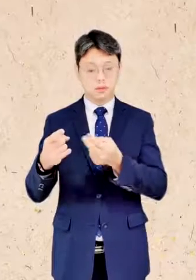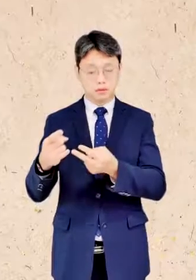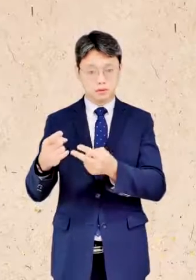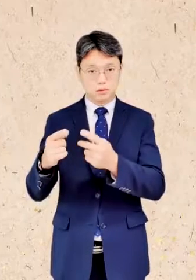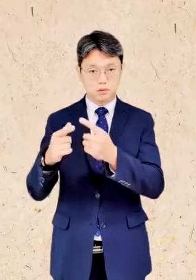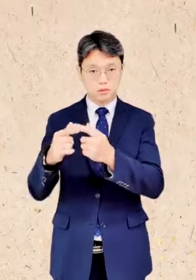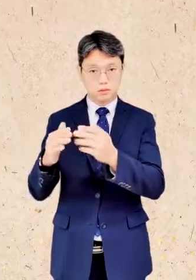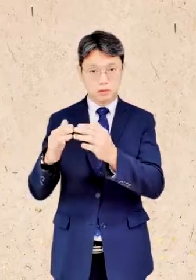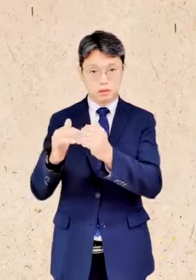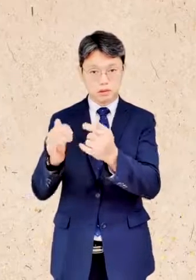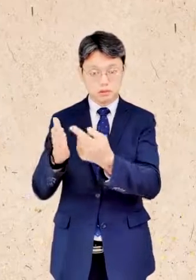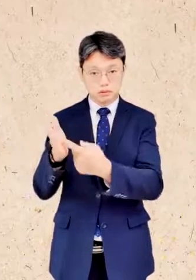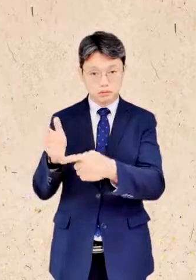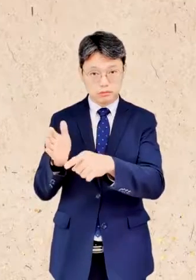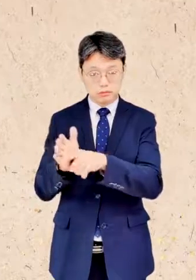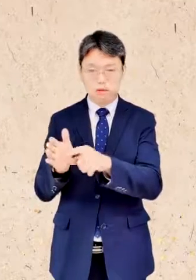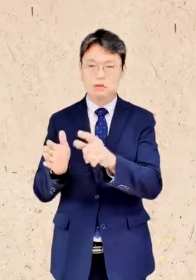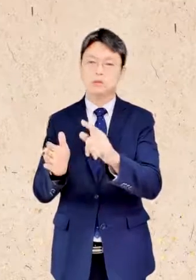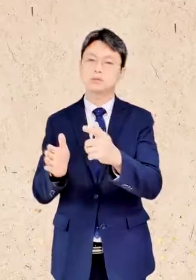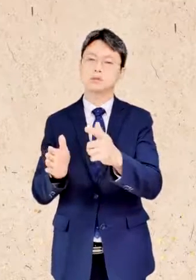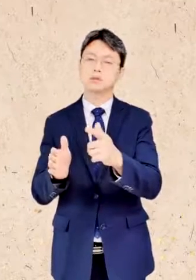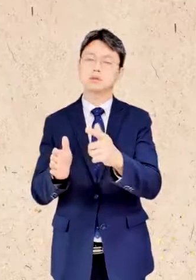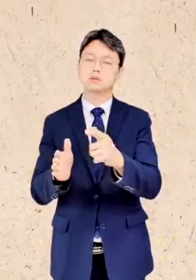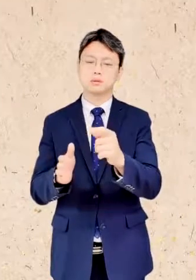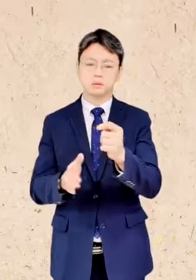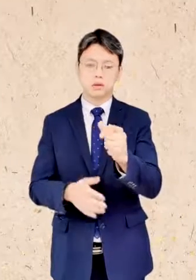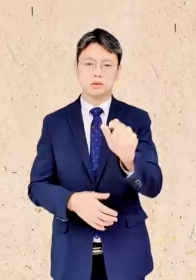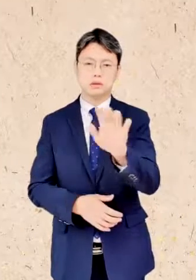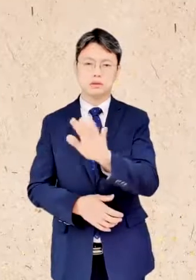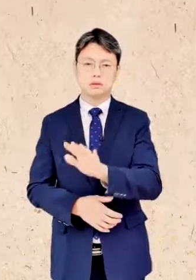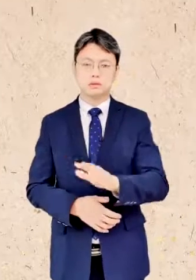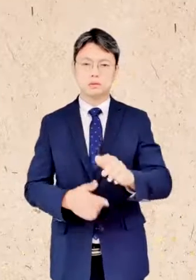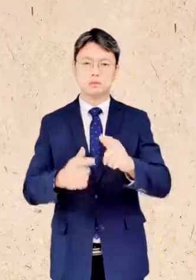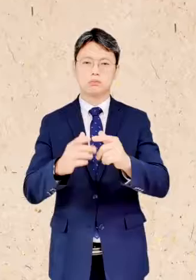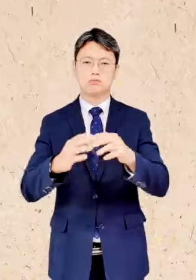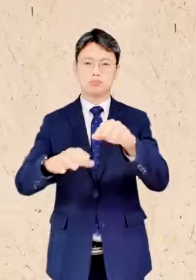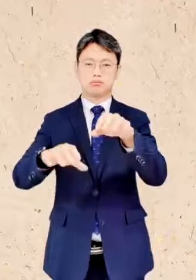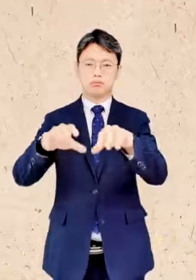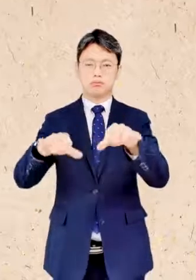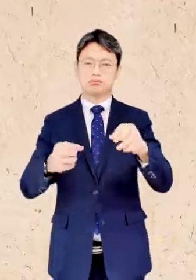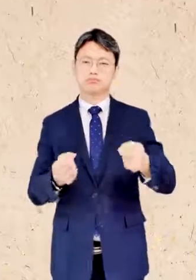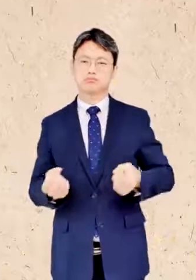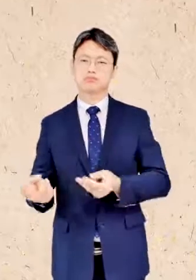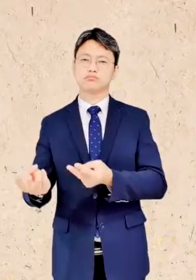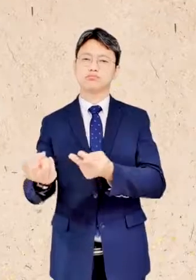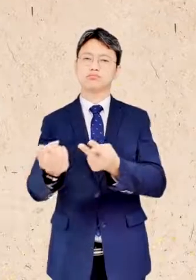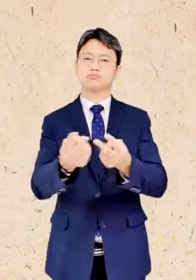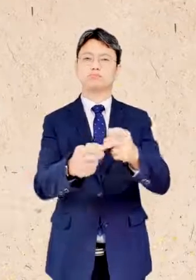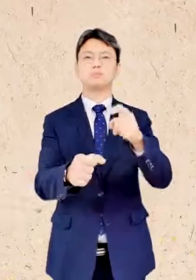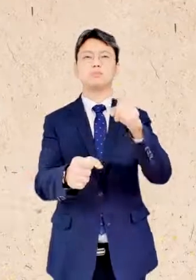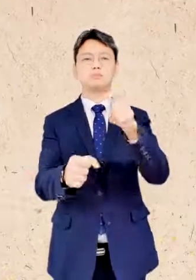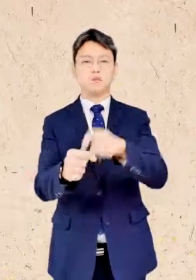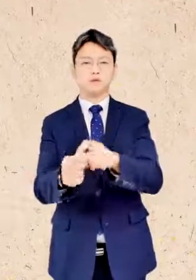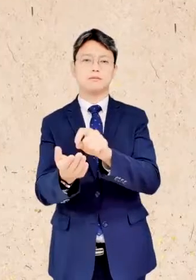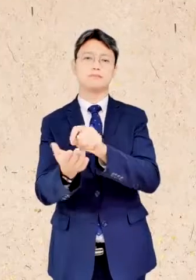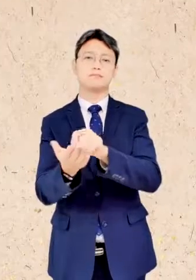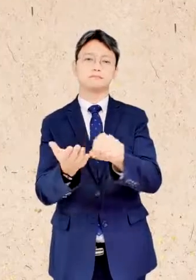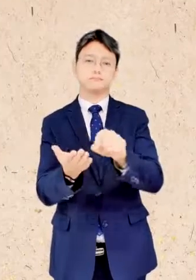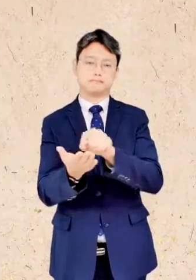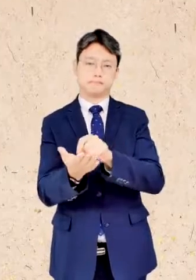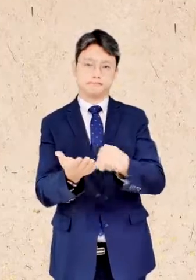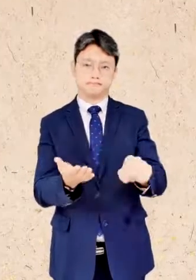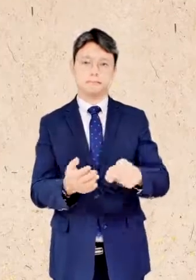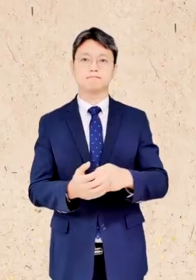에베소서는 에베소 교인들만을 염두에 두고 쓴 편지가 아니라 소아시아 여러 교회가 회람하도록 미리 계획하고 작성했던